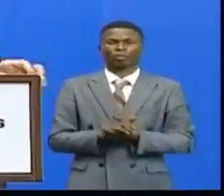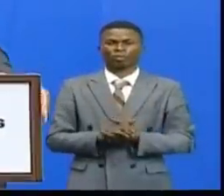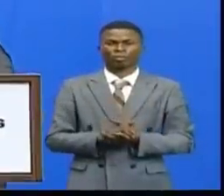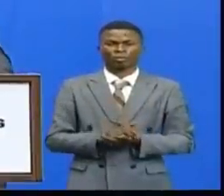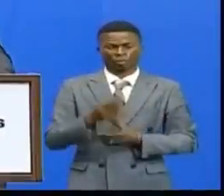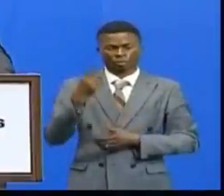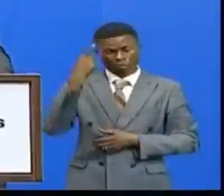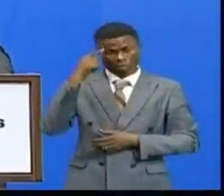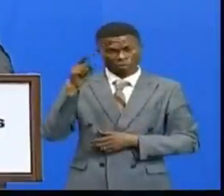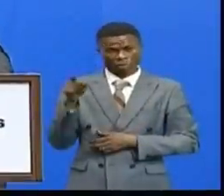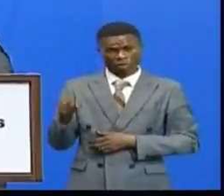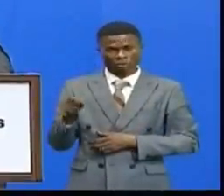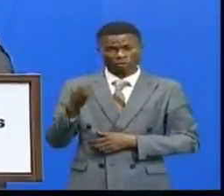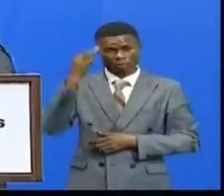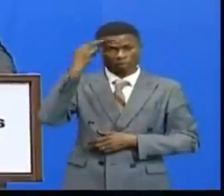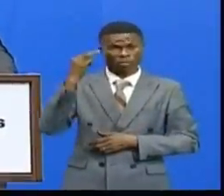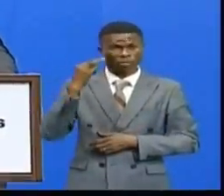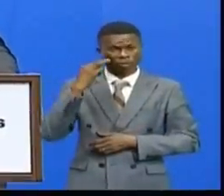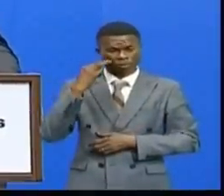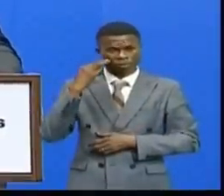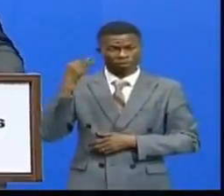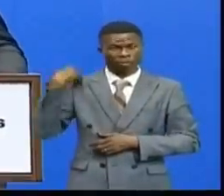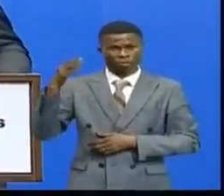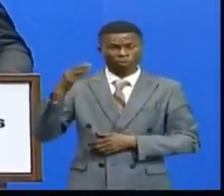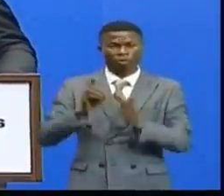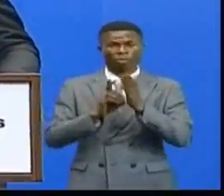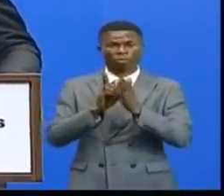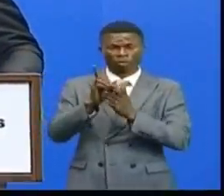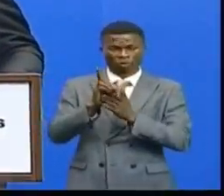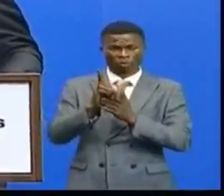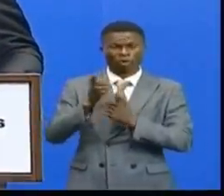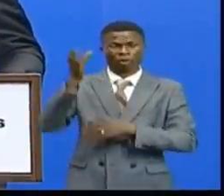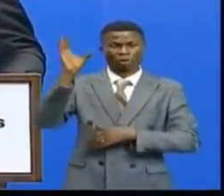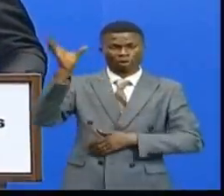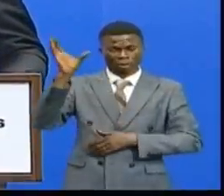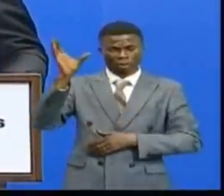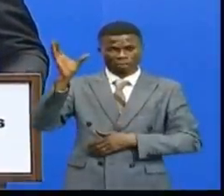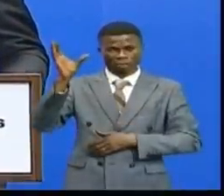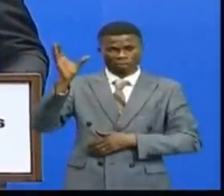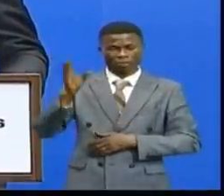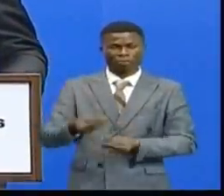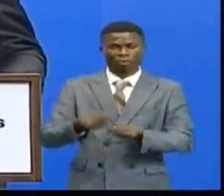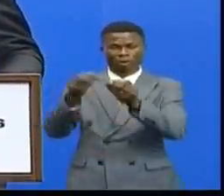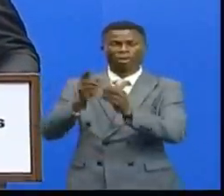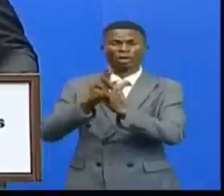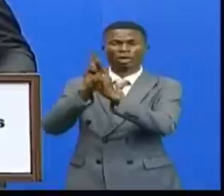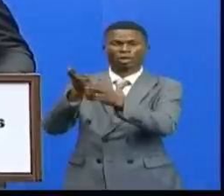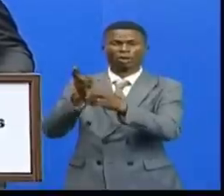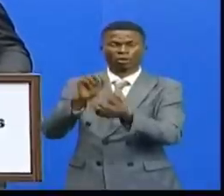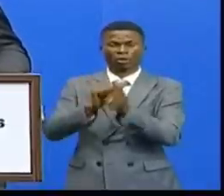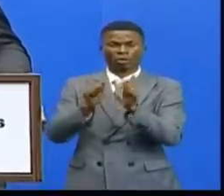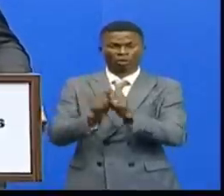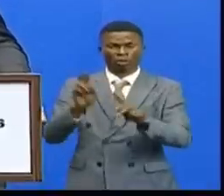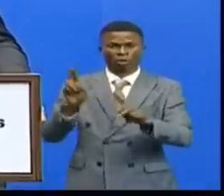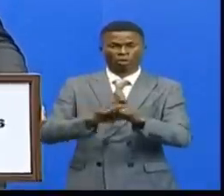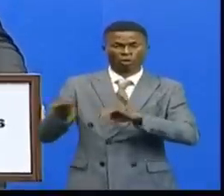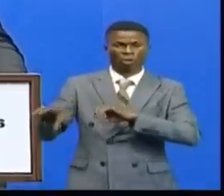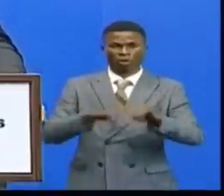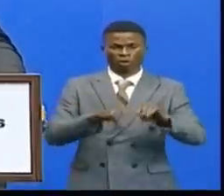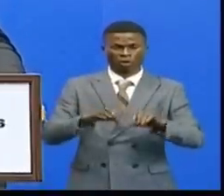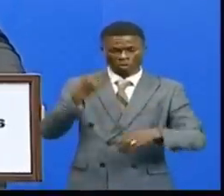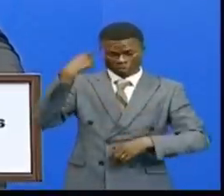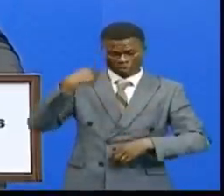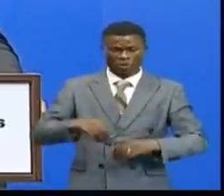À son tour, le ministre d'État, ministre du Développement rural, a fait le point sur la mise en œuvre de l'acte